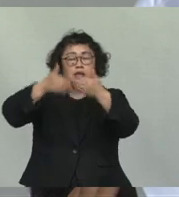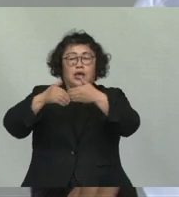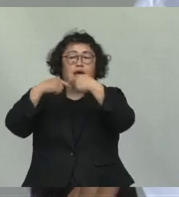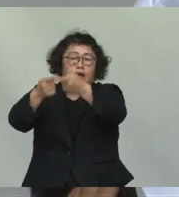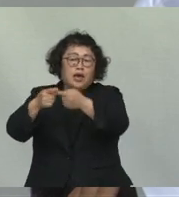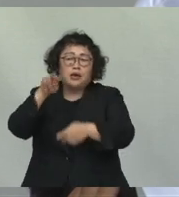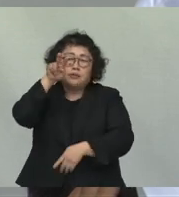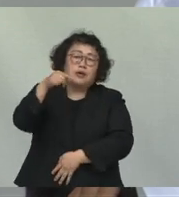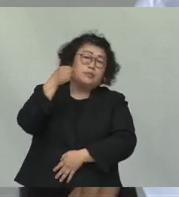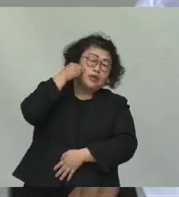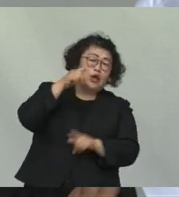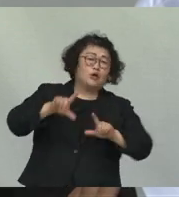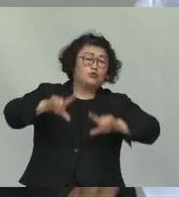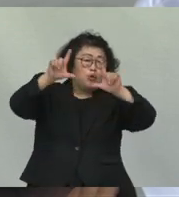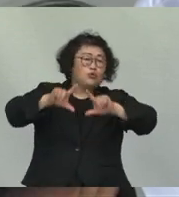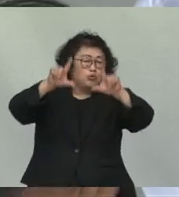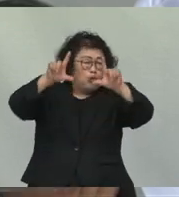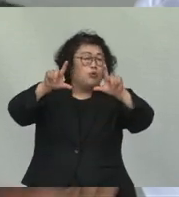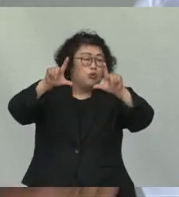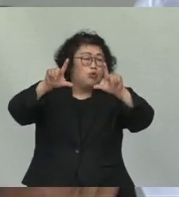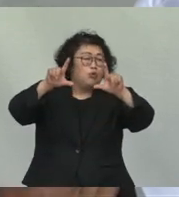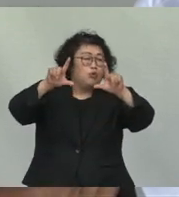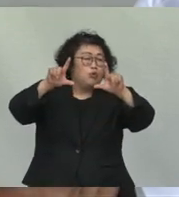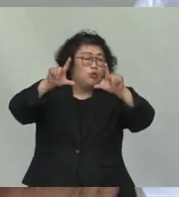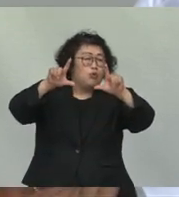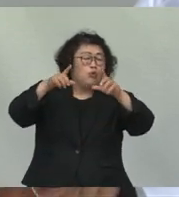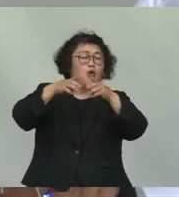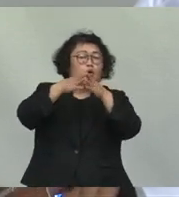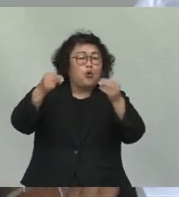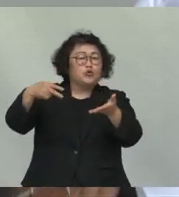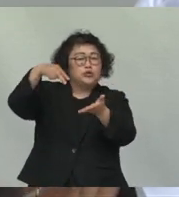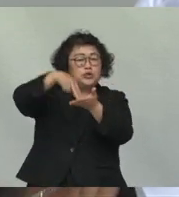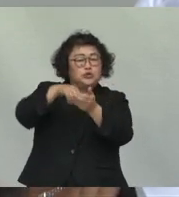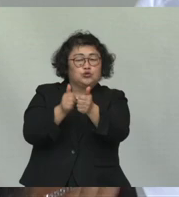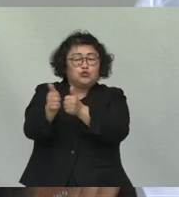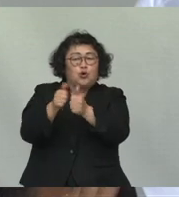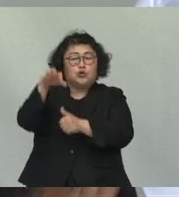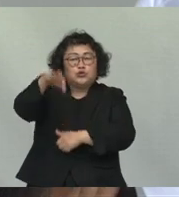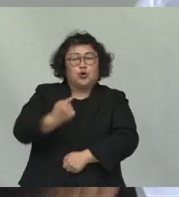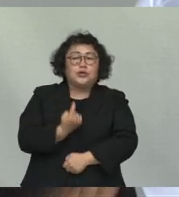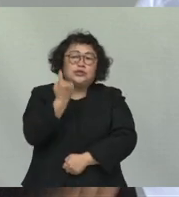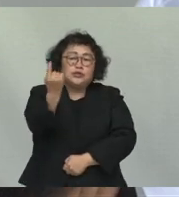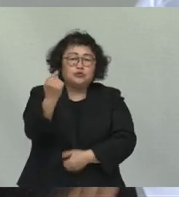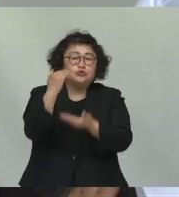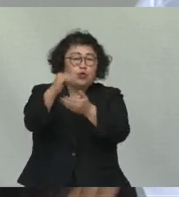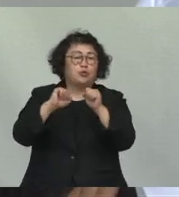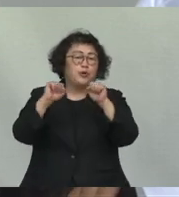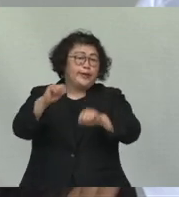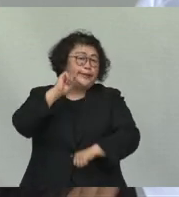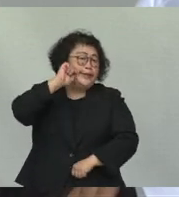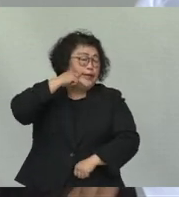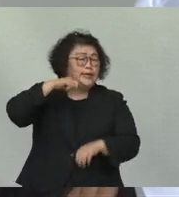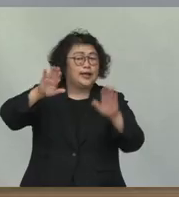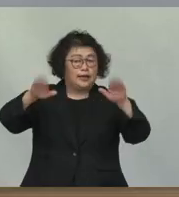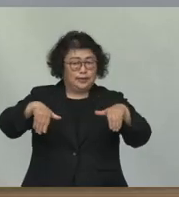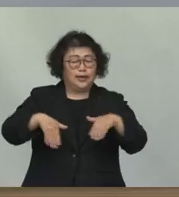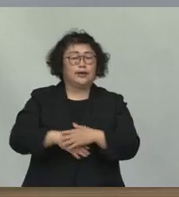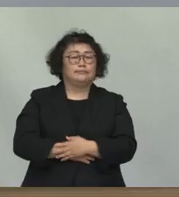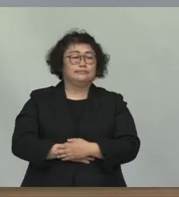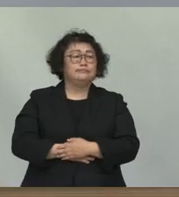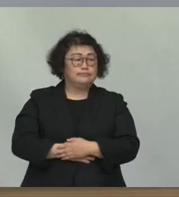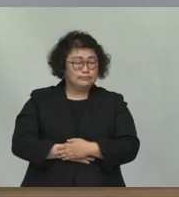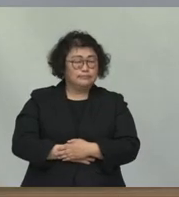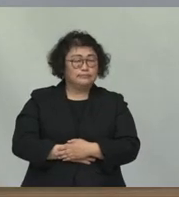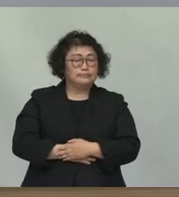て東京国立競技場に行くこともできませんでした。